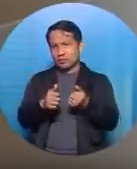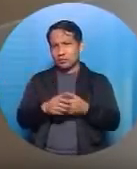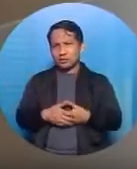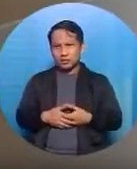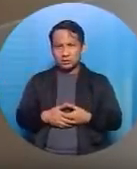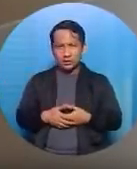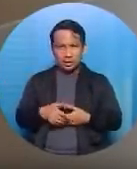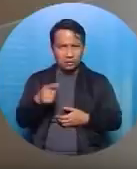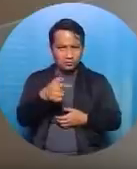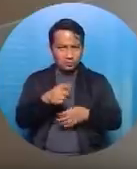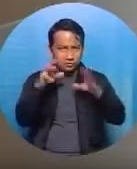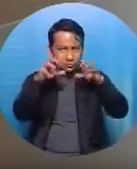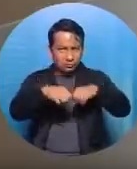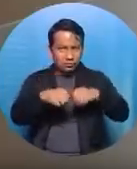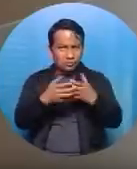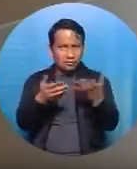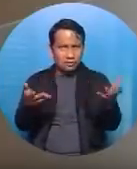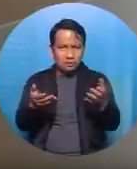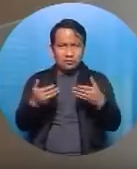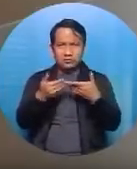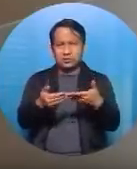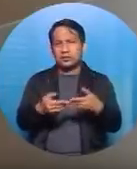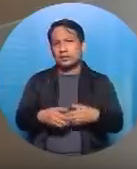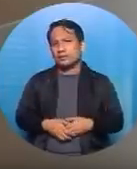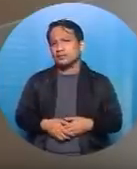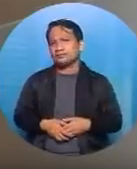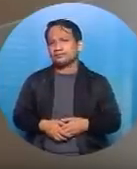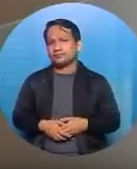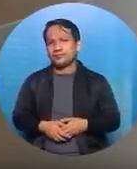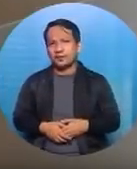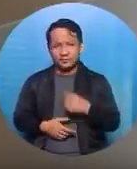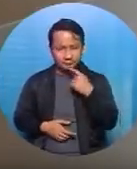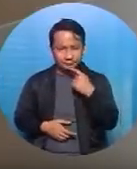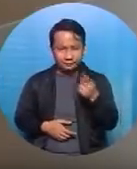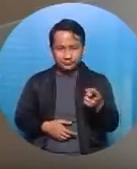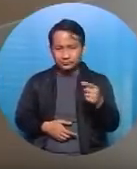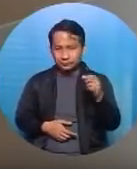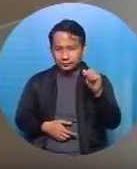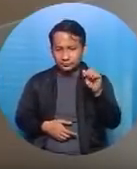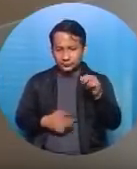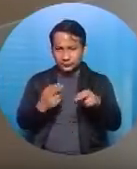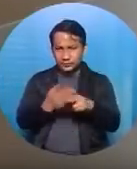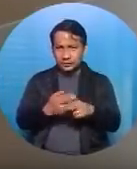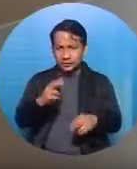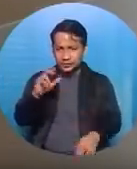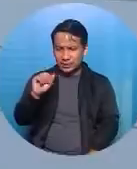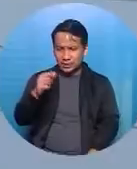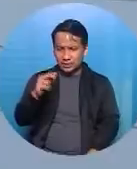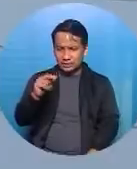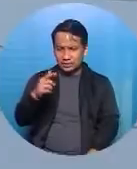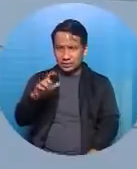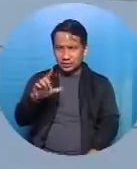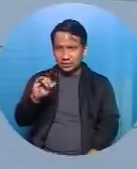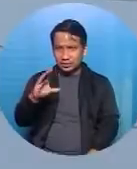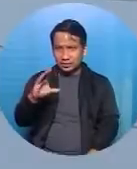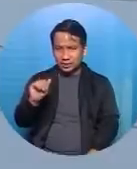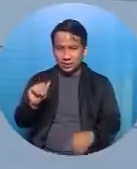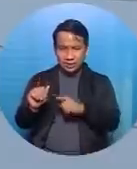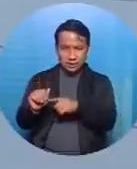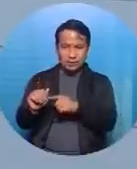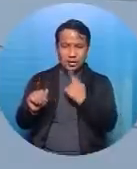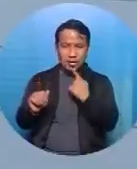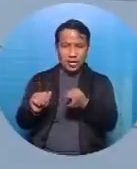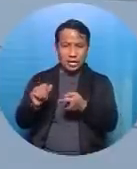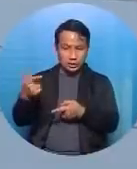di kahon na po itong dalawa kung ganun. Opo. Kausapin natin si Angelica Reyes. Okay, si Angelica po